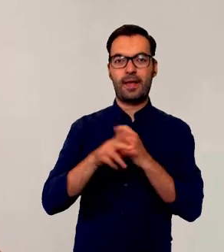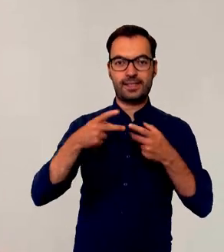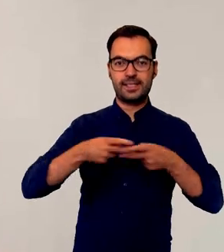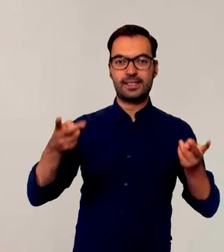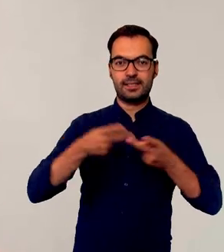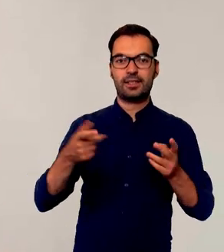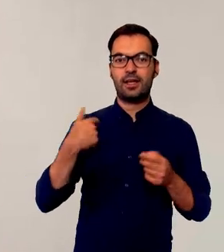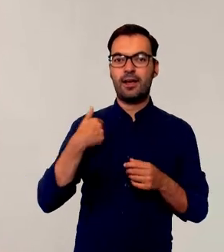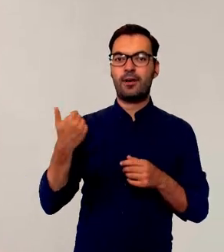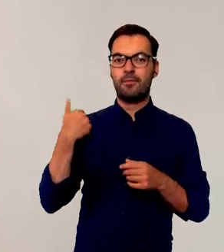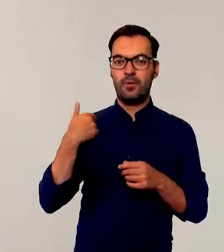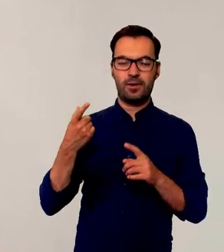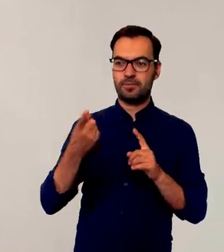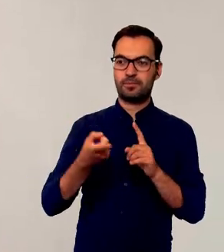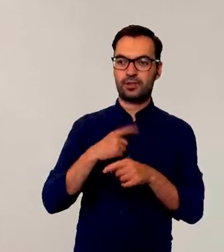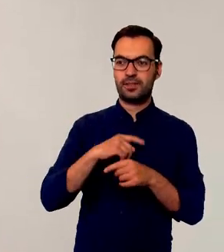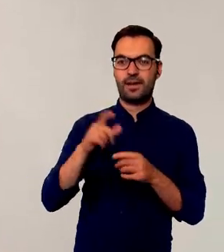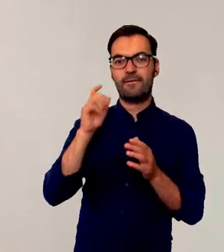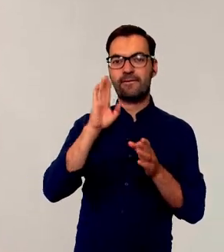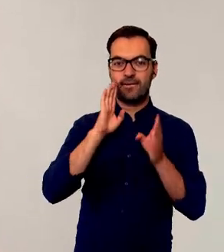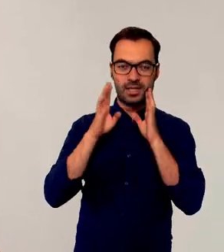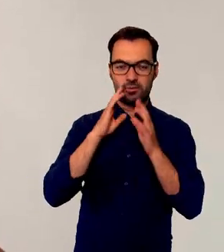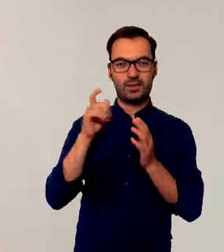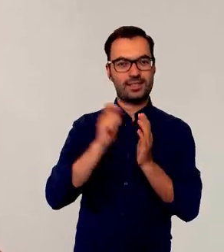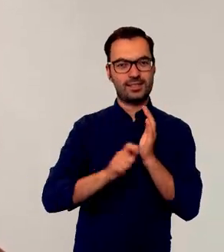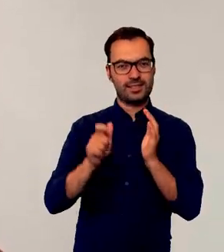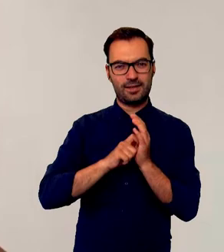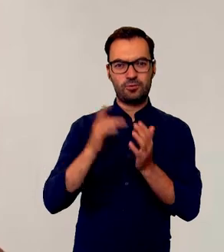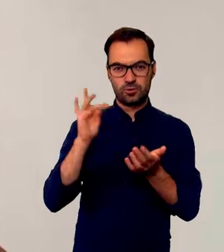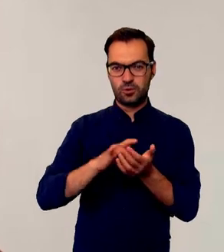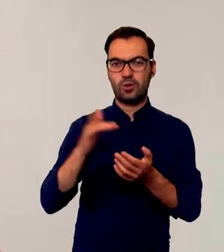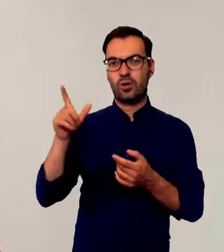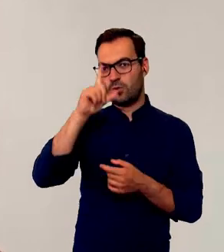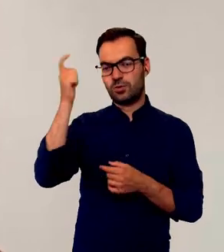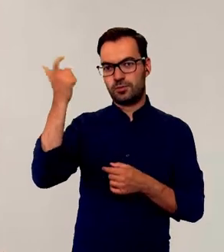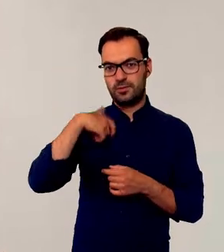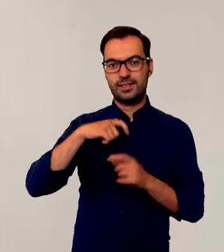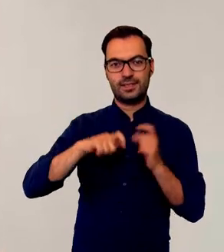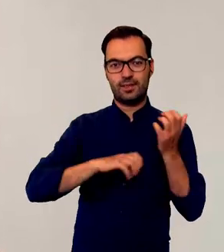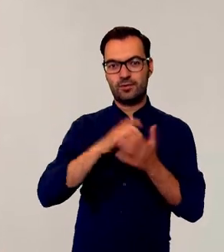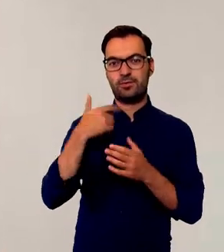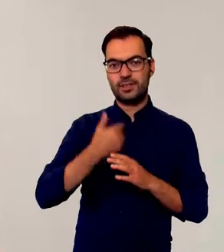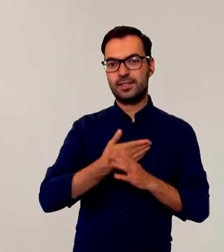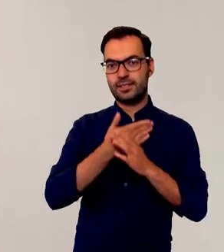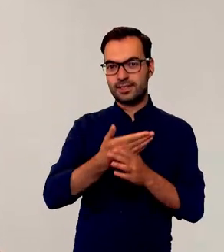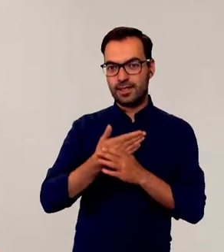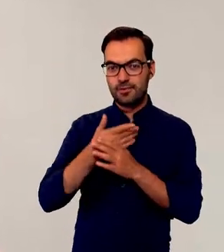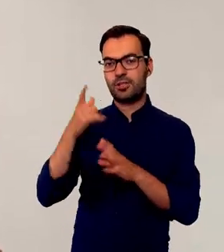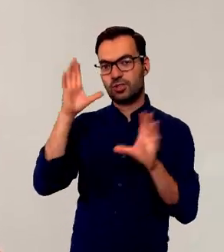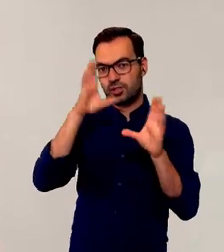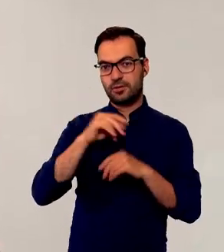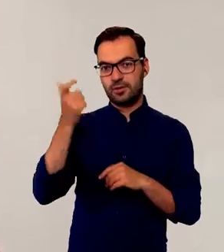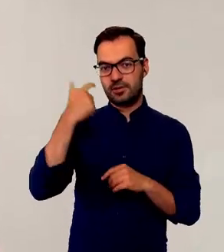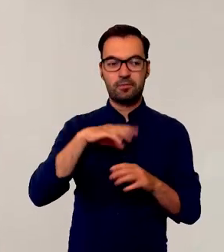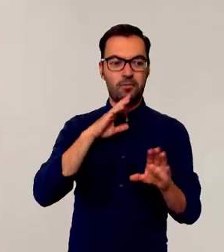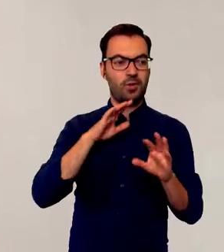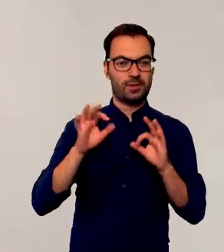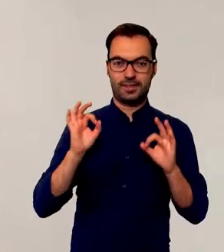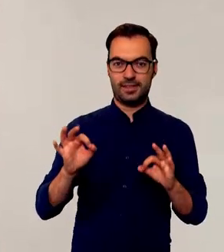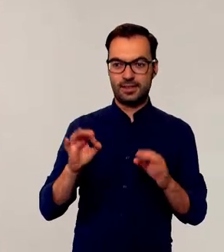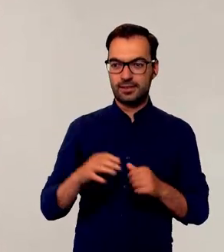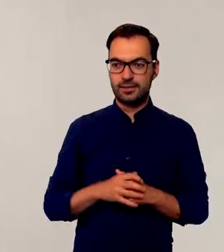tam byłam, zanim Facebook, Instagram powstały, bo ci ludzie mnie na całym świecie zapraszają i szanują, tak jak tutaj